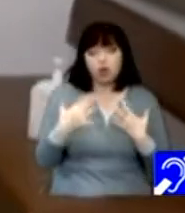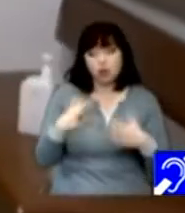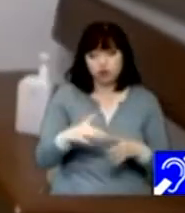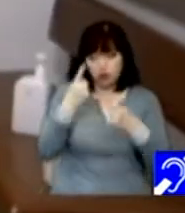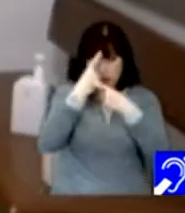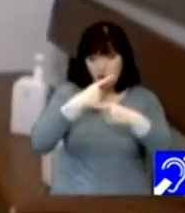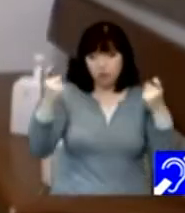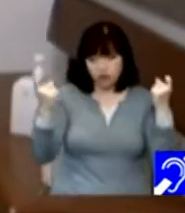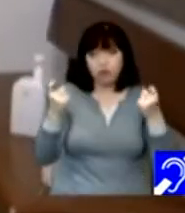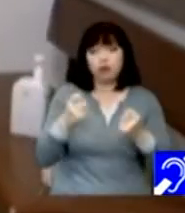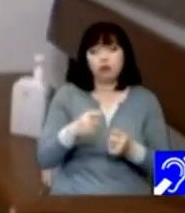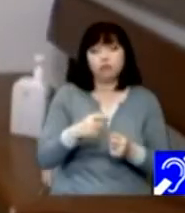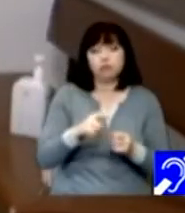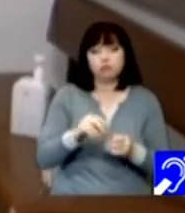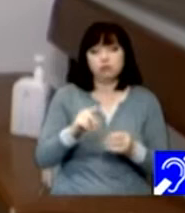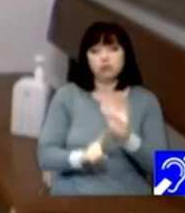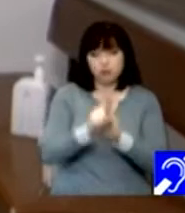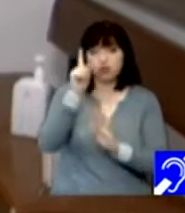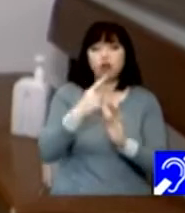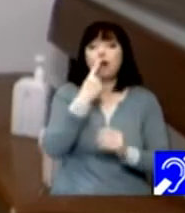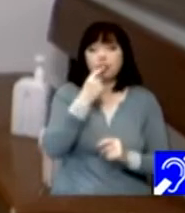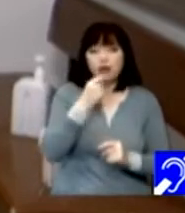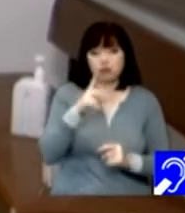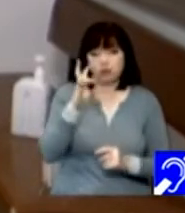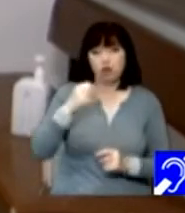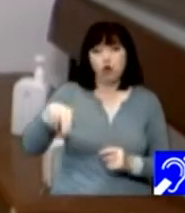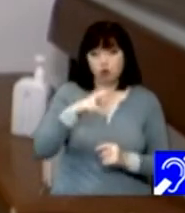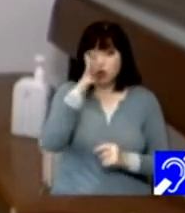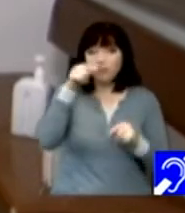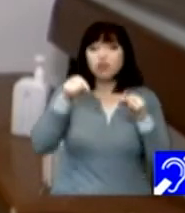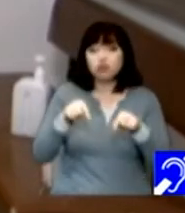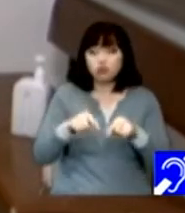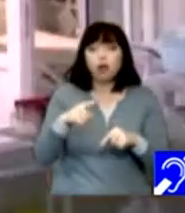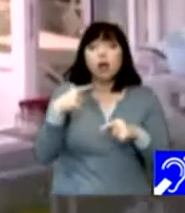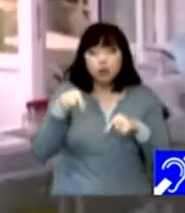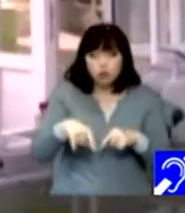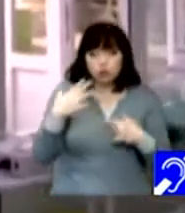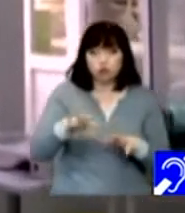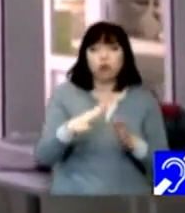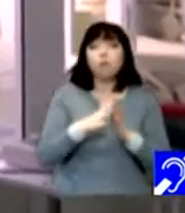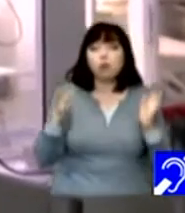pentru Sănătate Publică a instituit cod roșu în Chișinău, unde se înregistrează peste